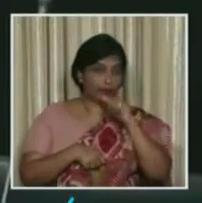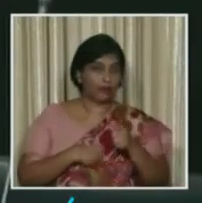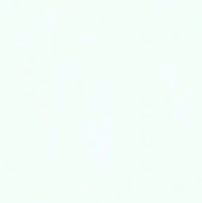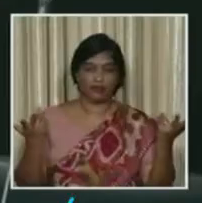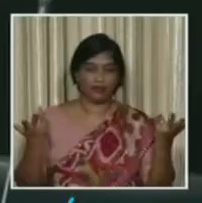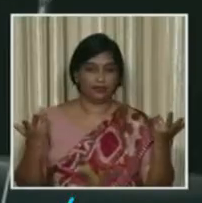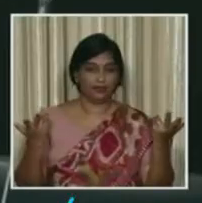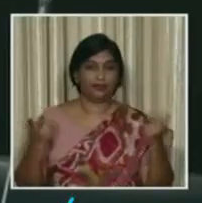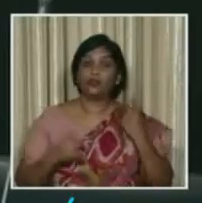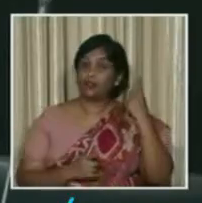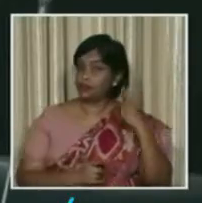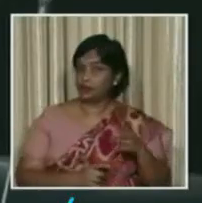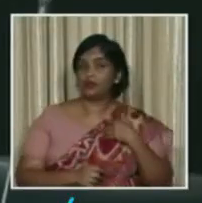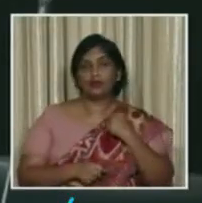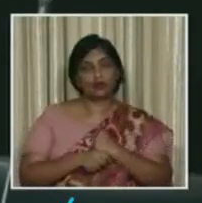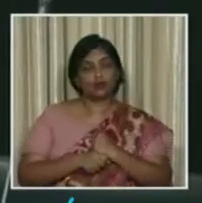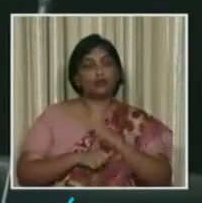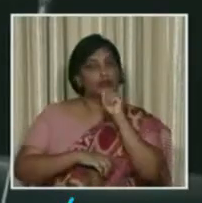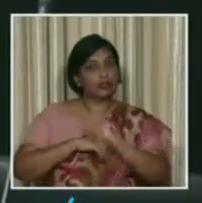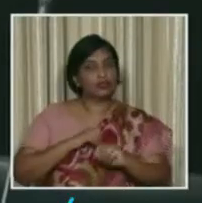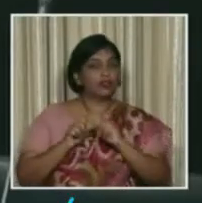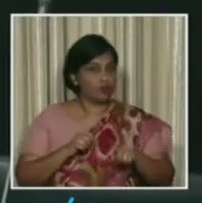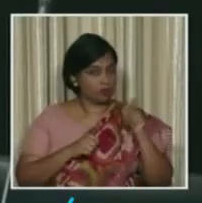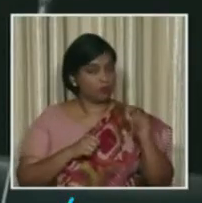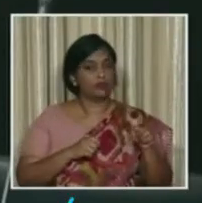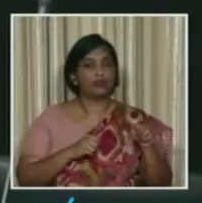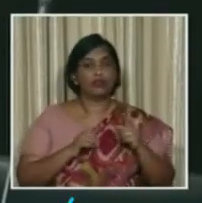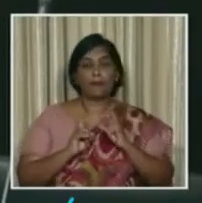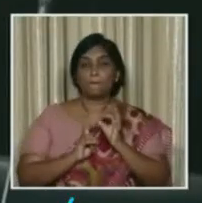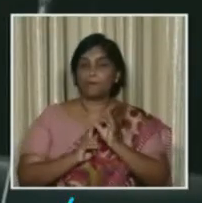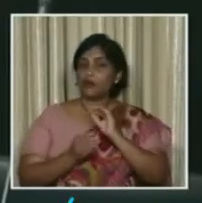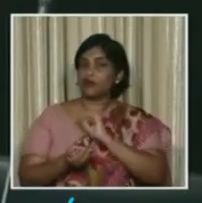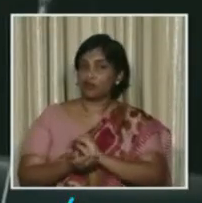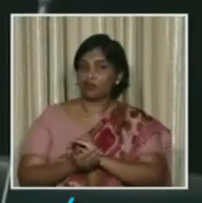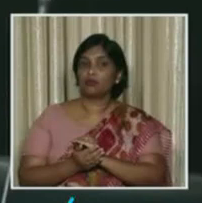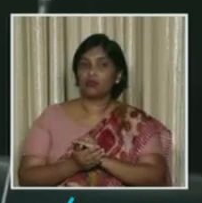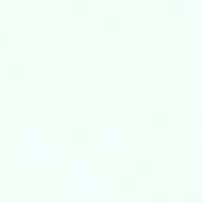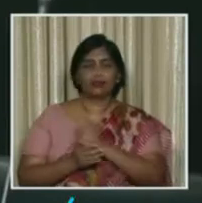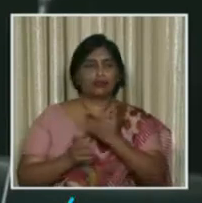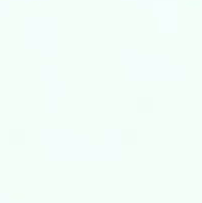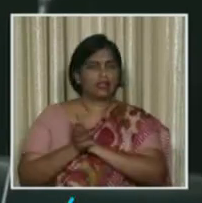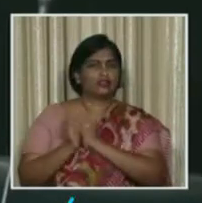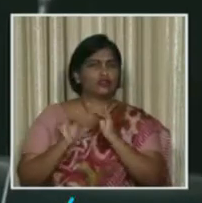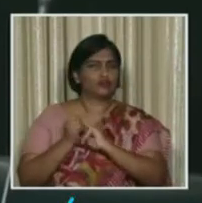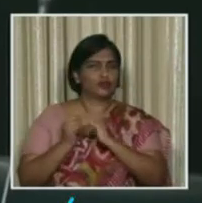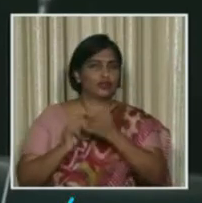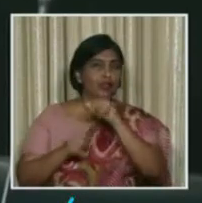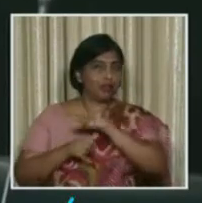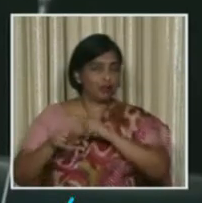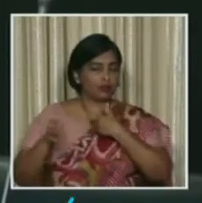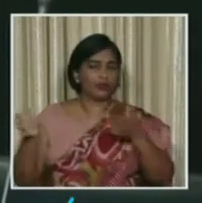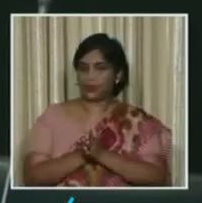පුළුවන් කමක් නැහැ. ඒ නිසා මම රාජ්‍ය නිර්මාණ නීතිගත සංස්ථාවත් පුද්ගලිකාංශයේ ආචාර්ය හර්ෂ සුභසිංහ වැනි ආයතන